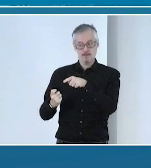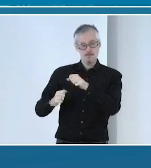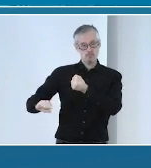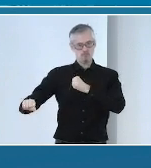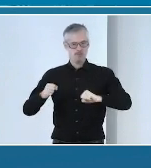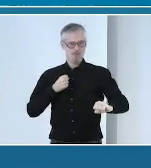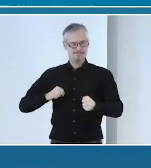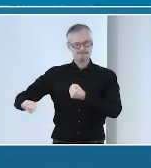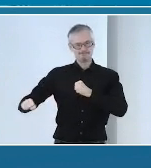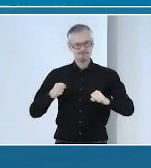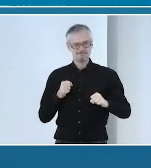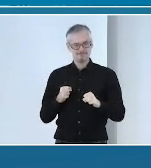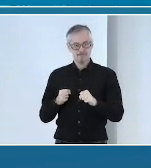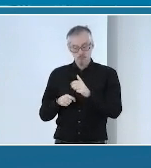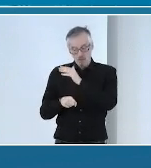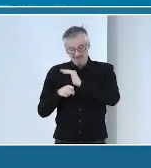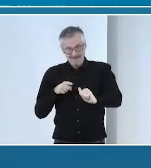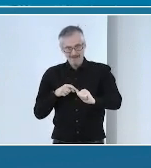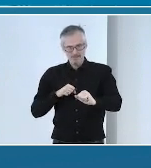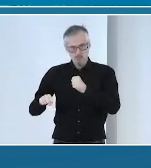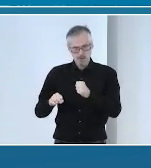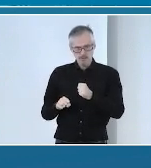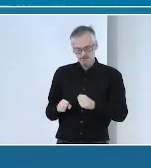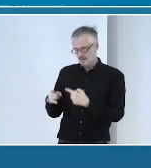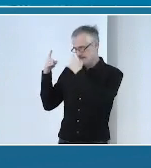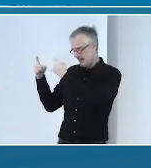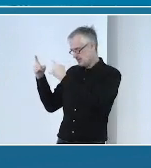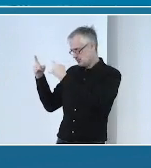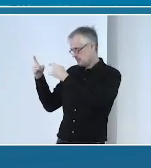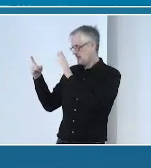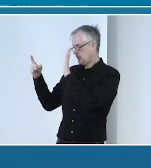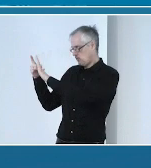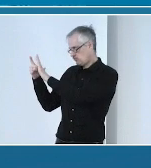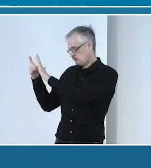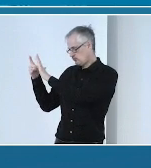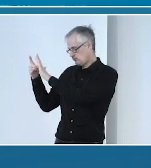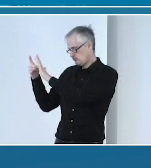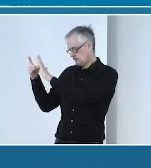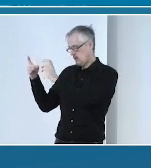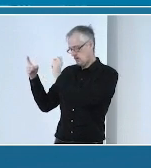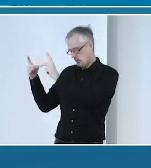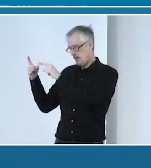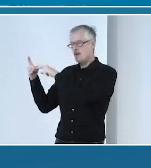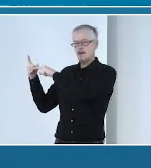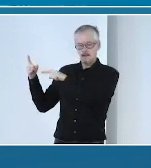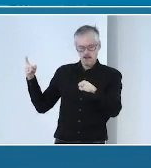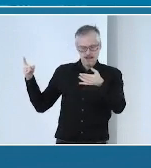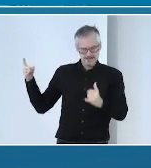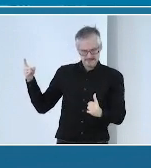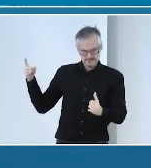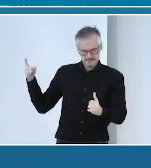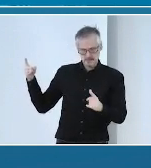rentrer finalement dans une action pour pouvoir aller toucher, pour pouvoir revenir à sa place, pour pouvoir aller